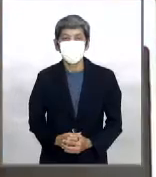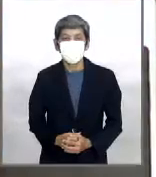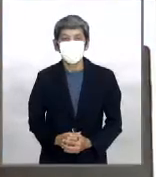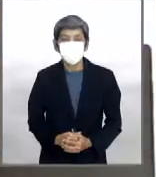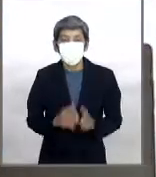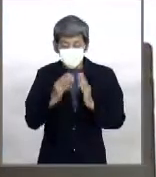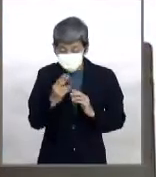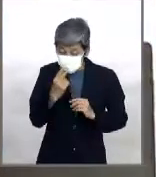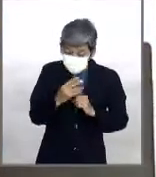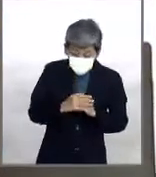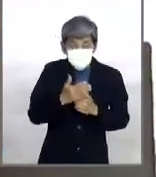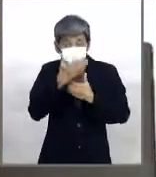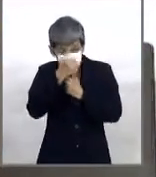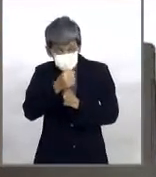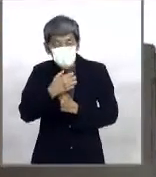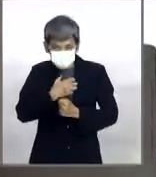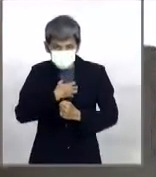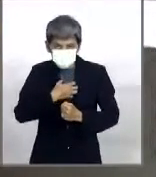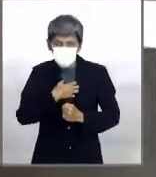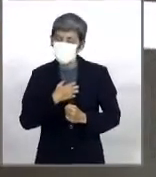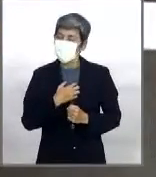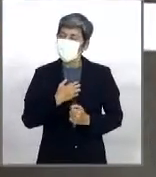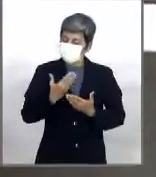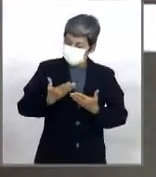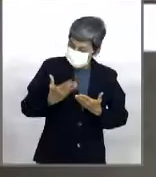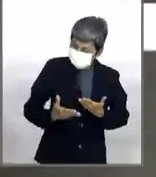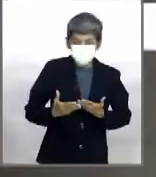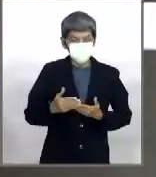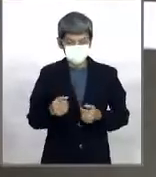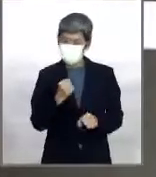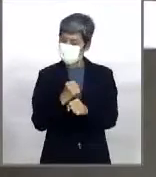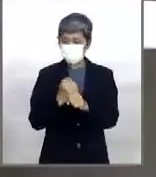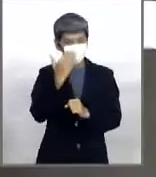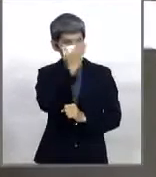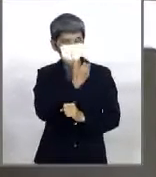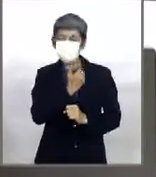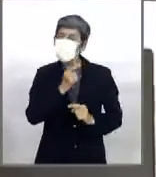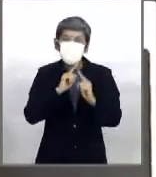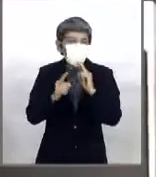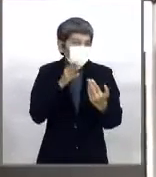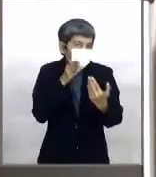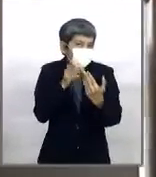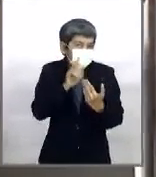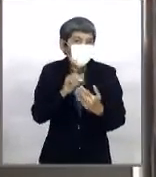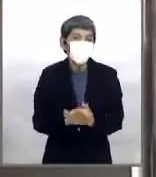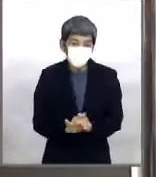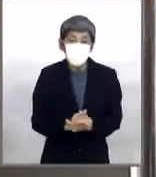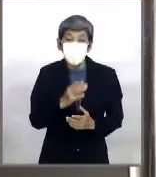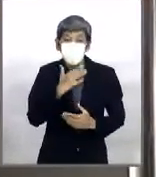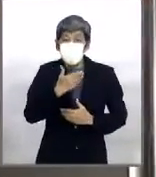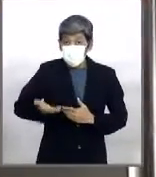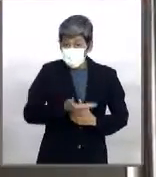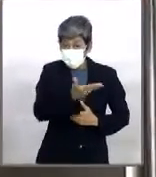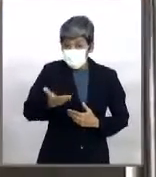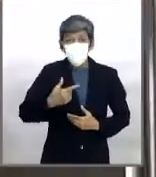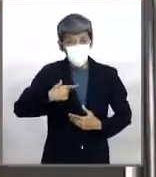ล้วถ้าคนที่ดูอยู่เขาสนใจอยากจะเป็นเจ้าของผลงานที่สวยงามเหล่านี้ติดต่อทางช่องทางไหนได้บ้าง อ๋อถ้าเกิดทุกท่